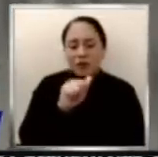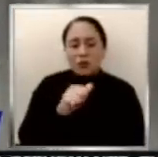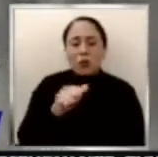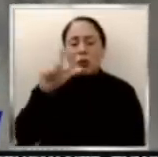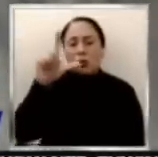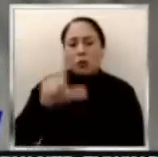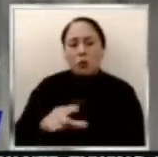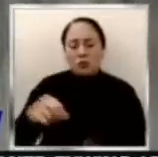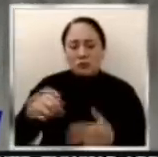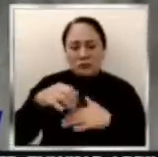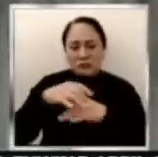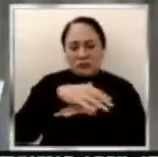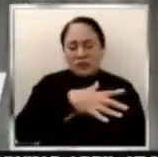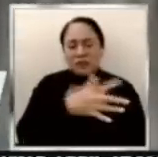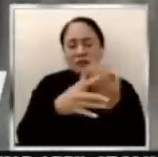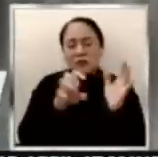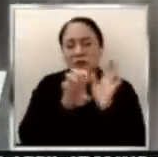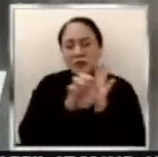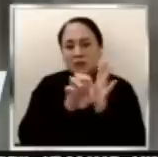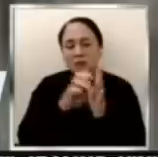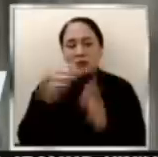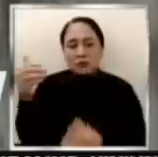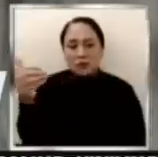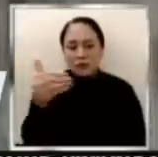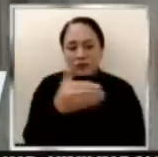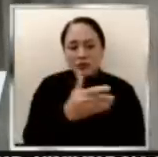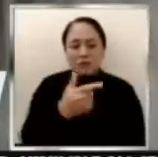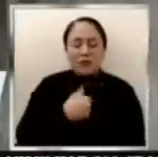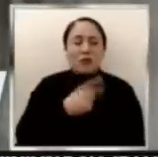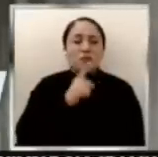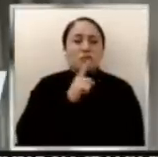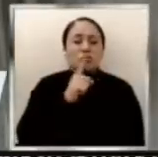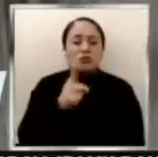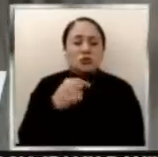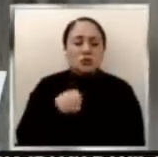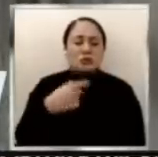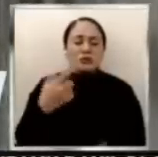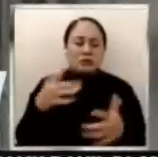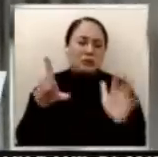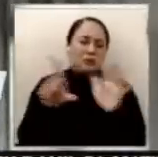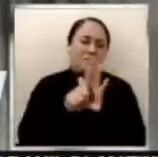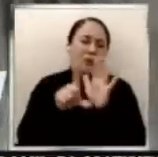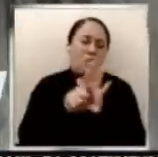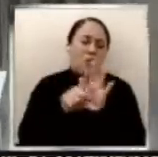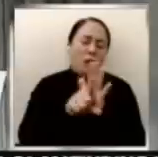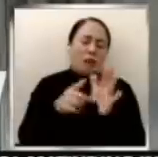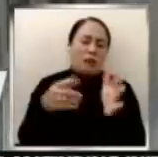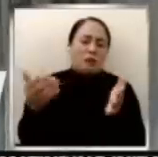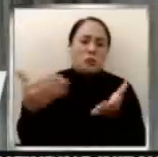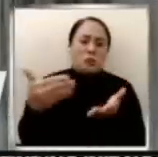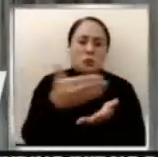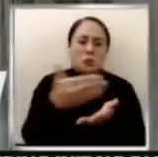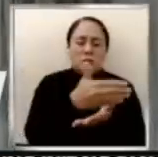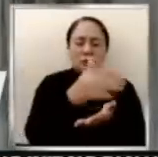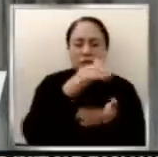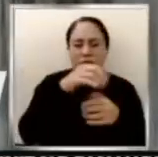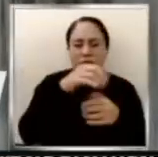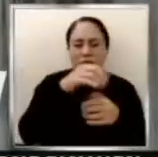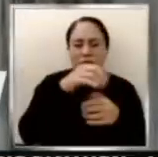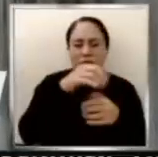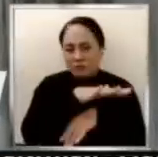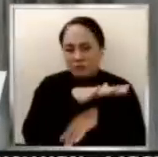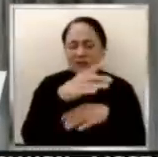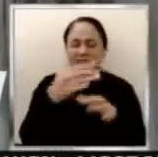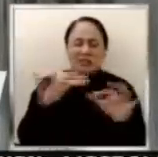nakita sa mga sample ng isda, para makatiyak, ipinagbawal na muna ang pangingisda sa mga apektadong lugar. Sa ngayon, hindi pa malinaw